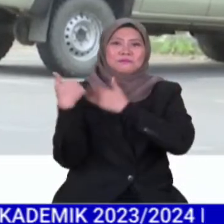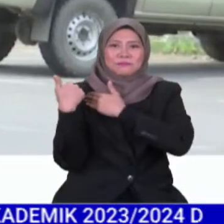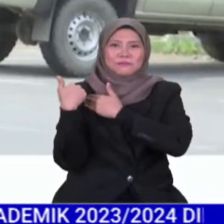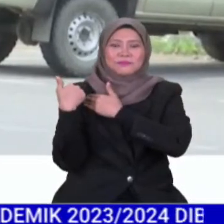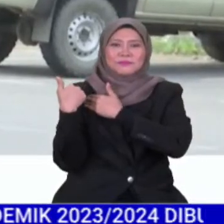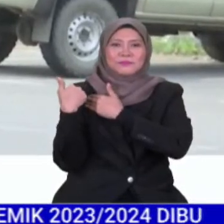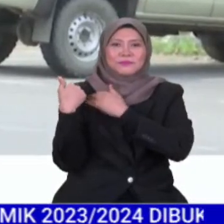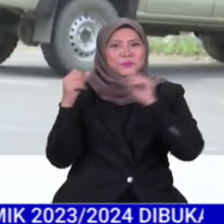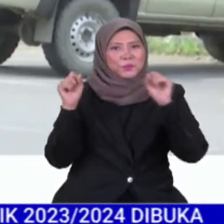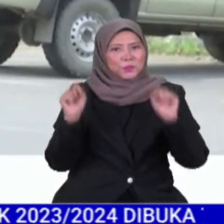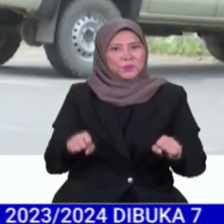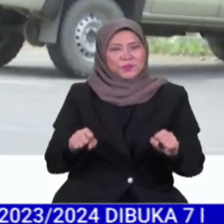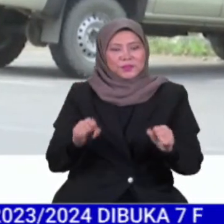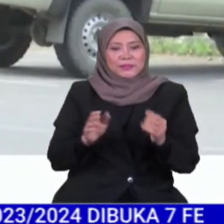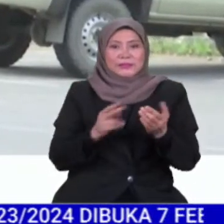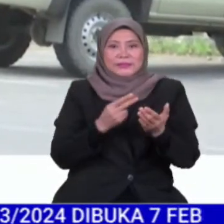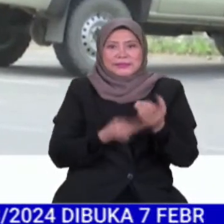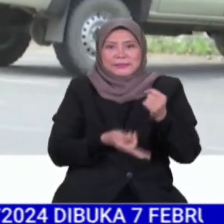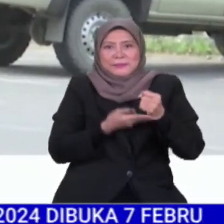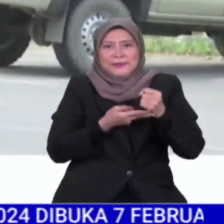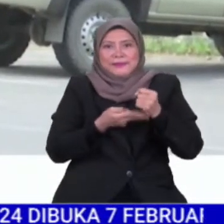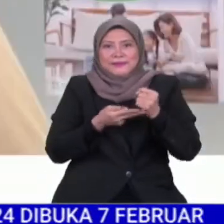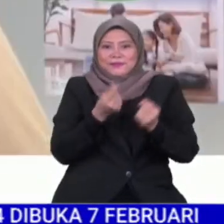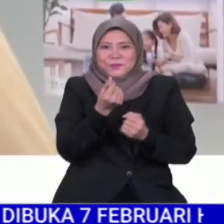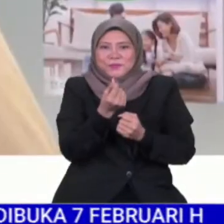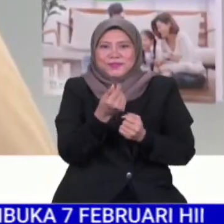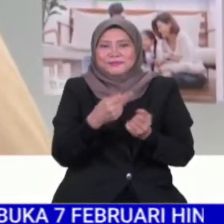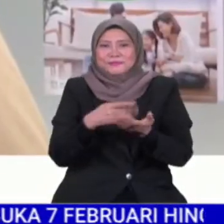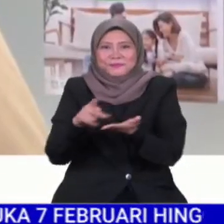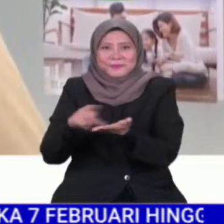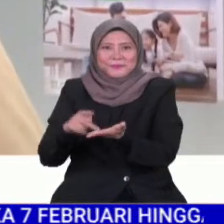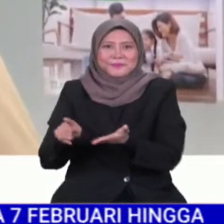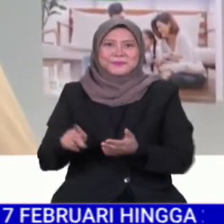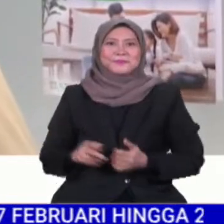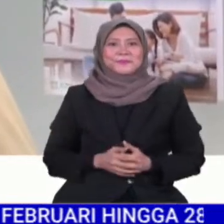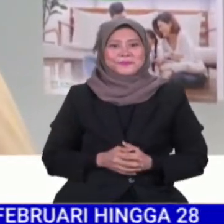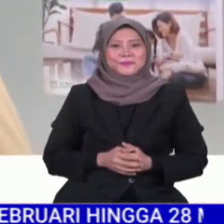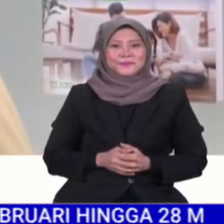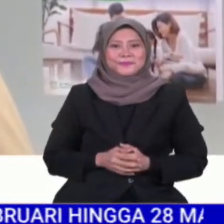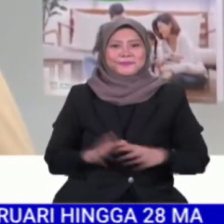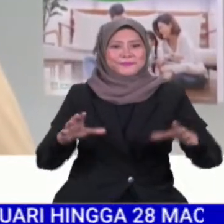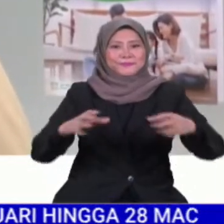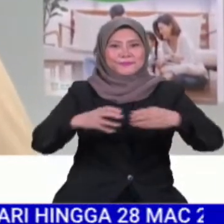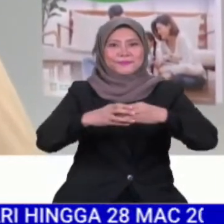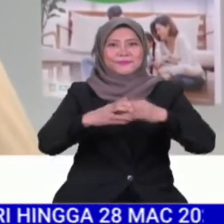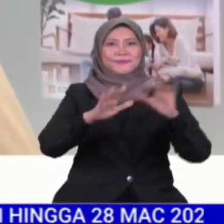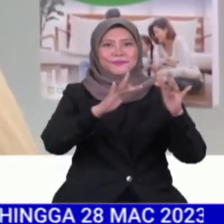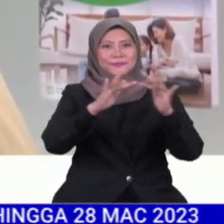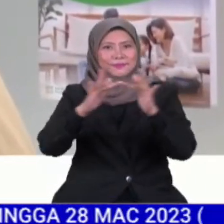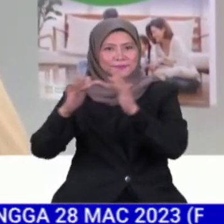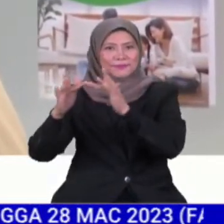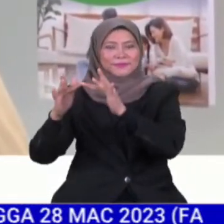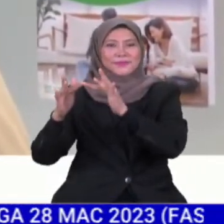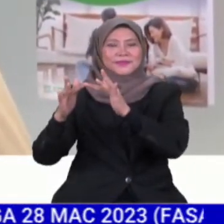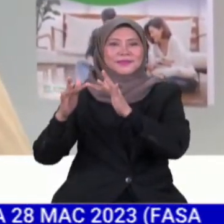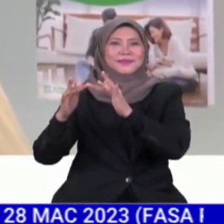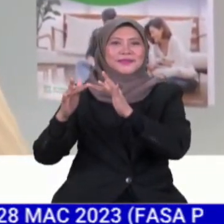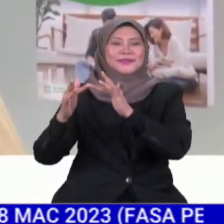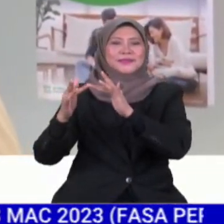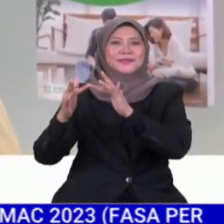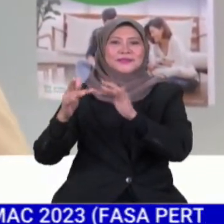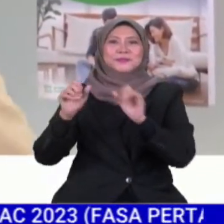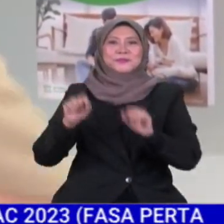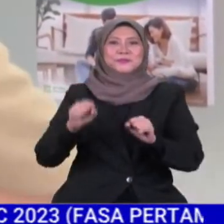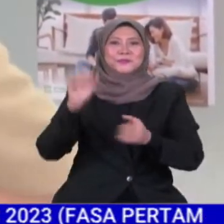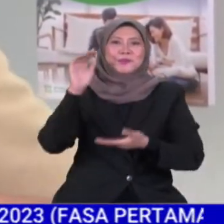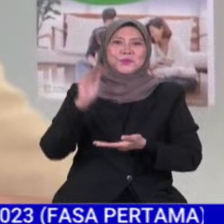dapat mengurangkan pengeluaran belanjaan harian saya juga. Dengan adanya pakej internet perpaduan tu, dia